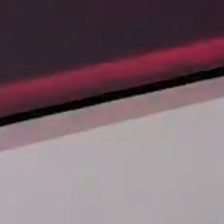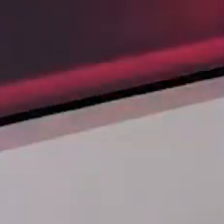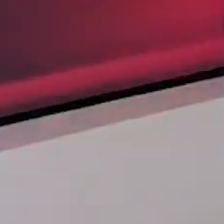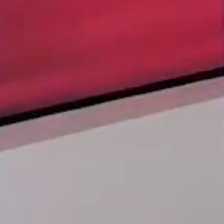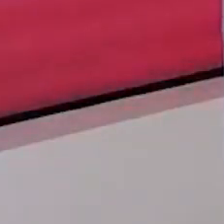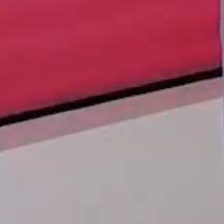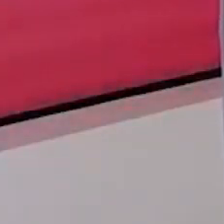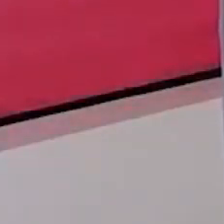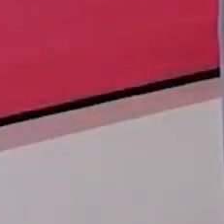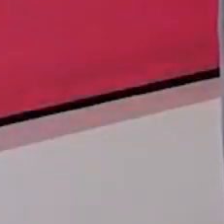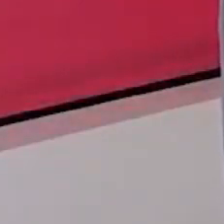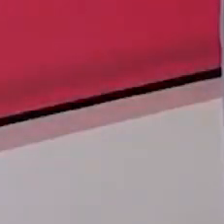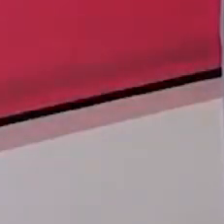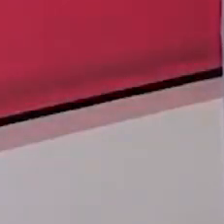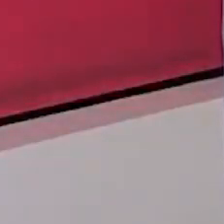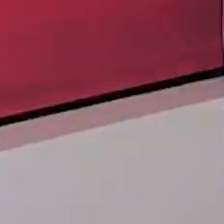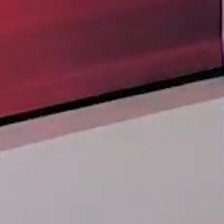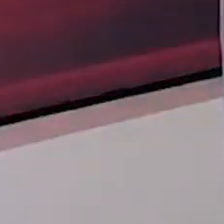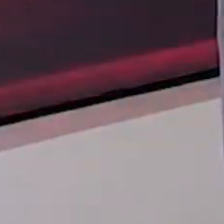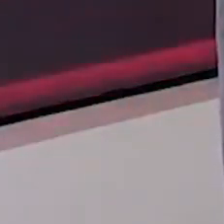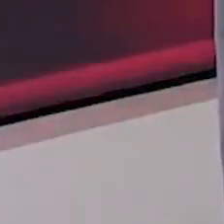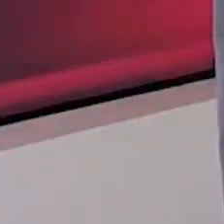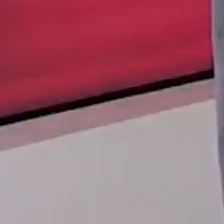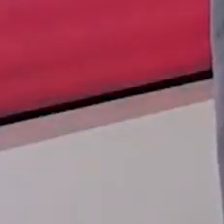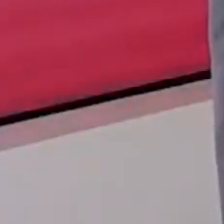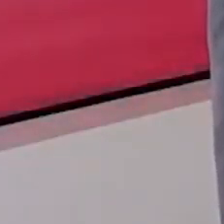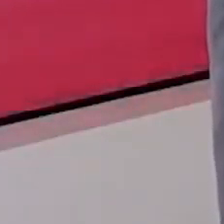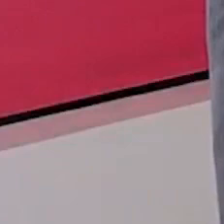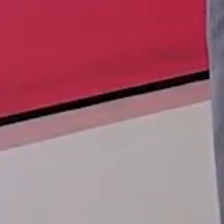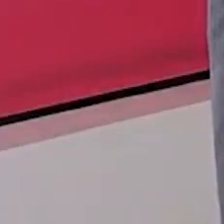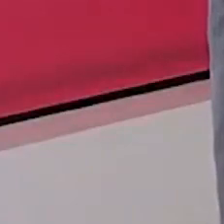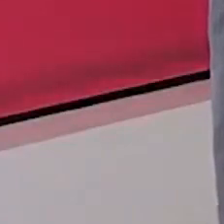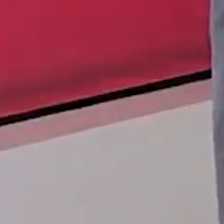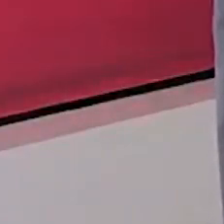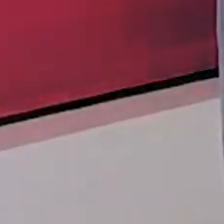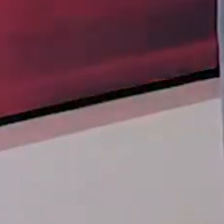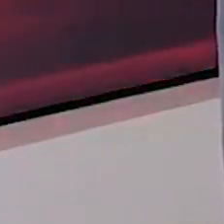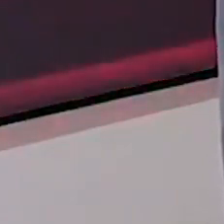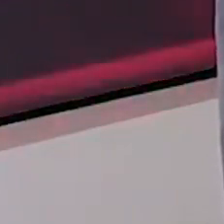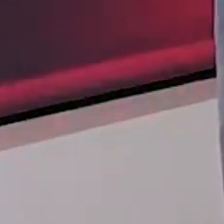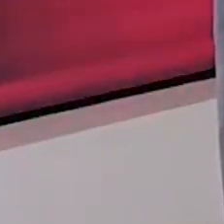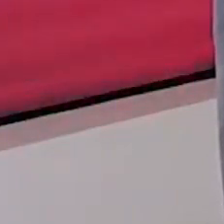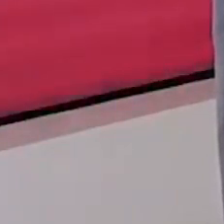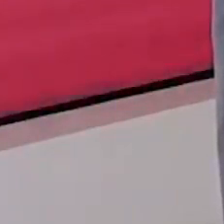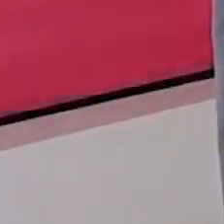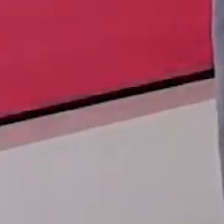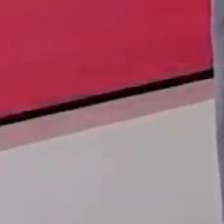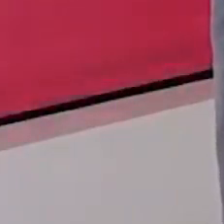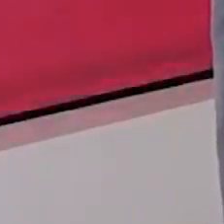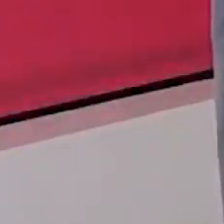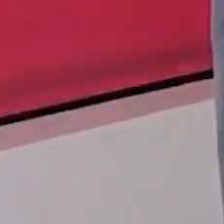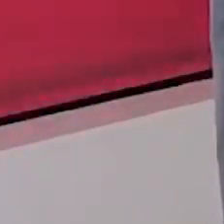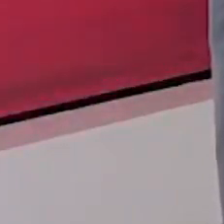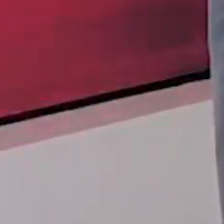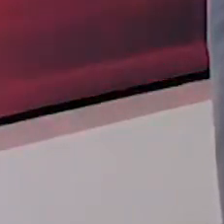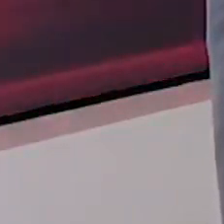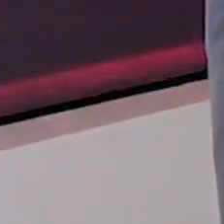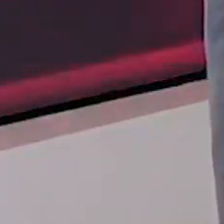Igan, mauna ka sa mga balita. Mag-subscribe sa GMA Integrated News sa YouTube. Sa mga kapuso abroad, subaybayan nyo